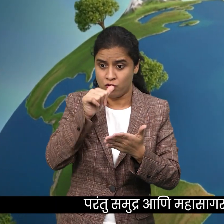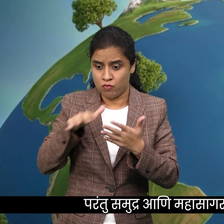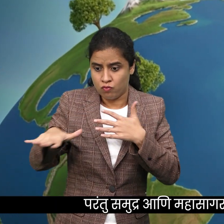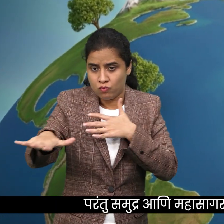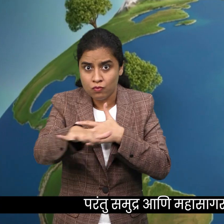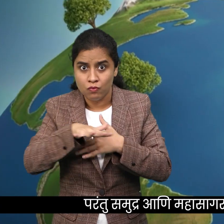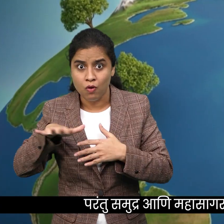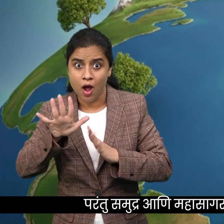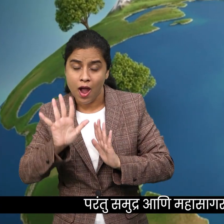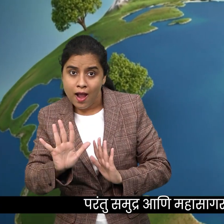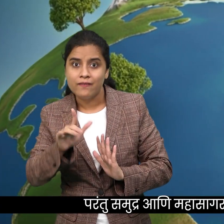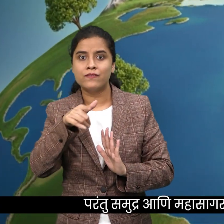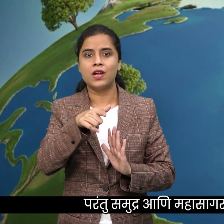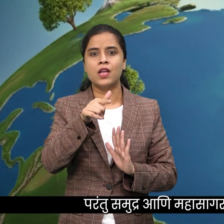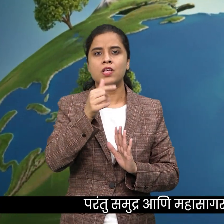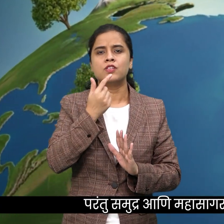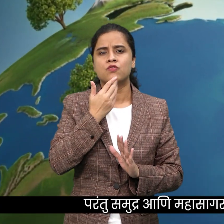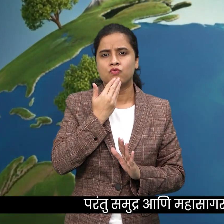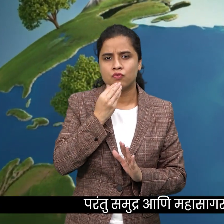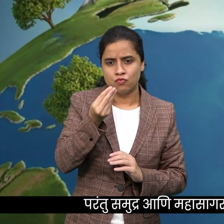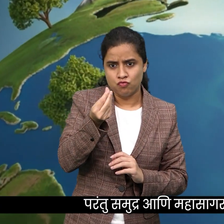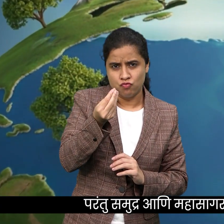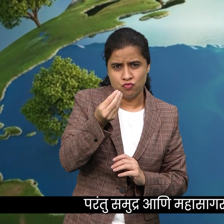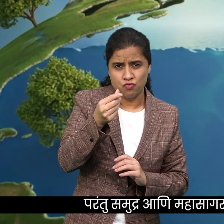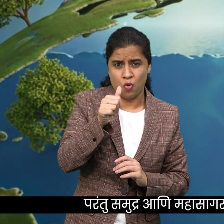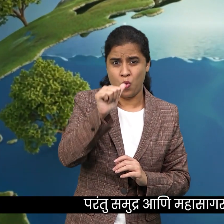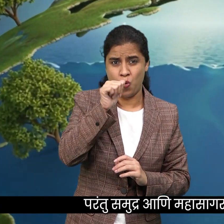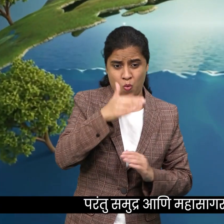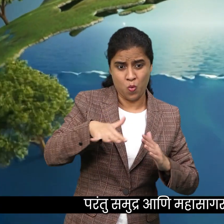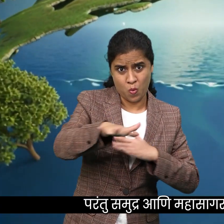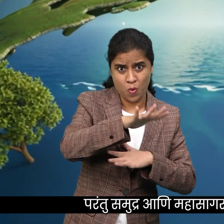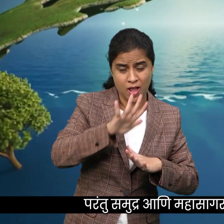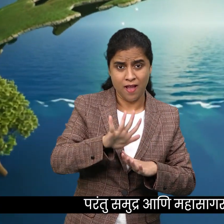परंतु समुद्र आणि महासागरांमध्ये त्याचा बराचसा भाग खारट आहे.